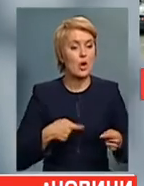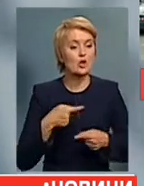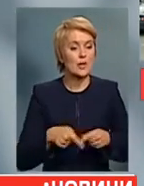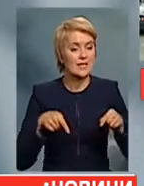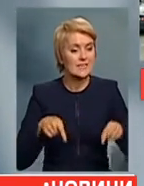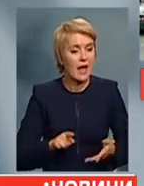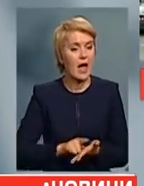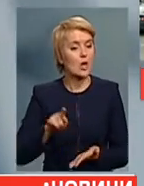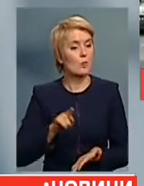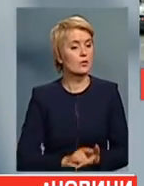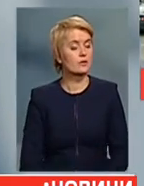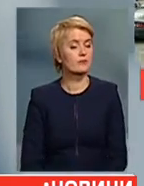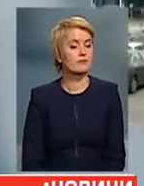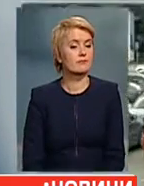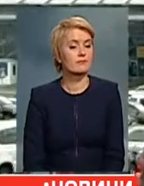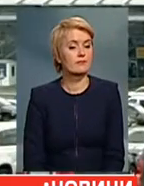Олексію?